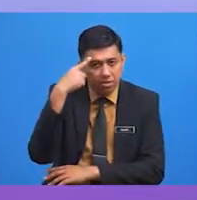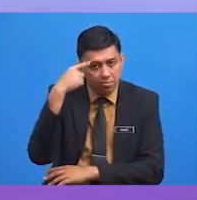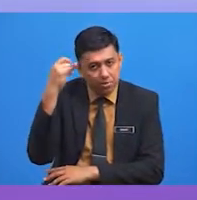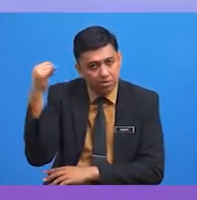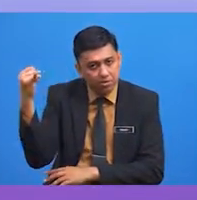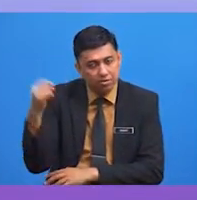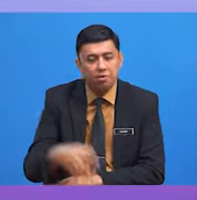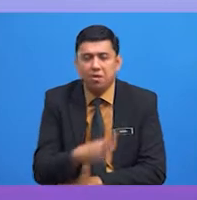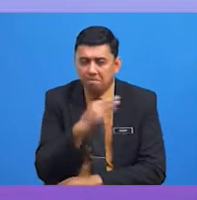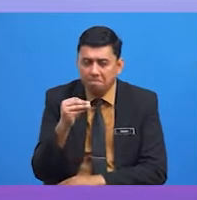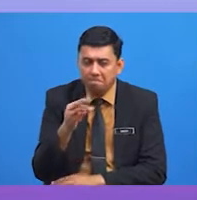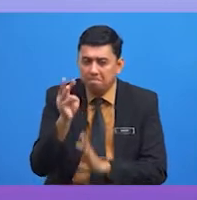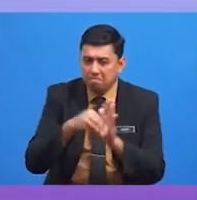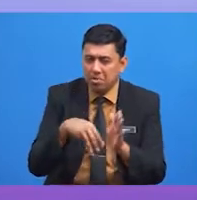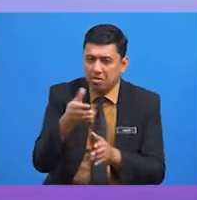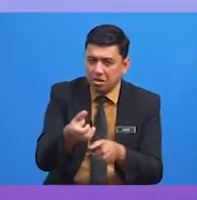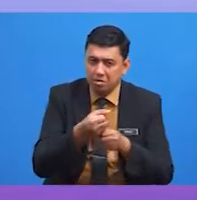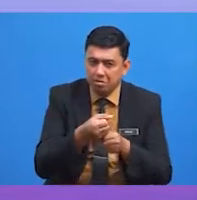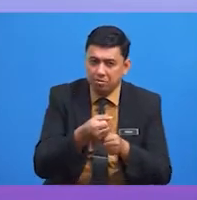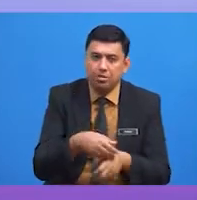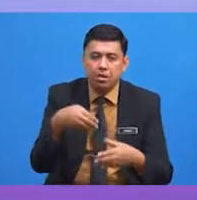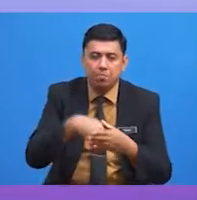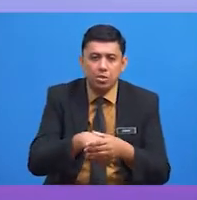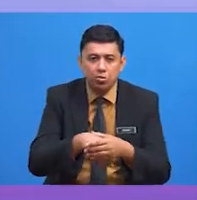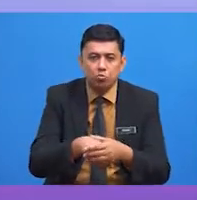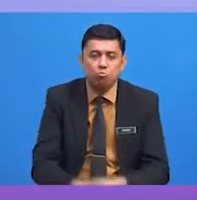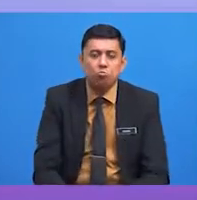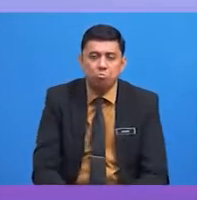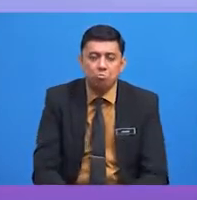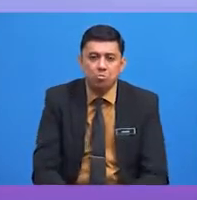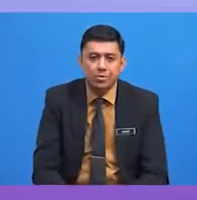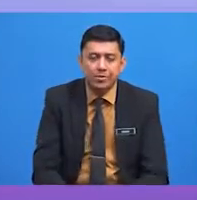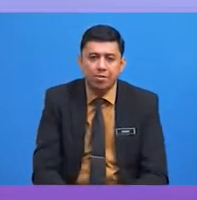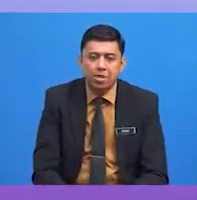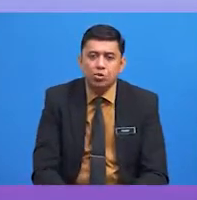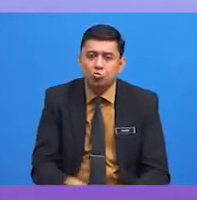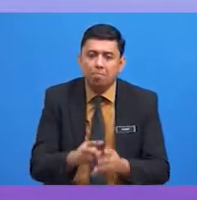menarik. 2. Dalam bentuk naratif, deskripsi,